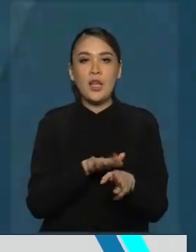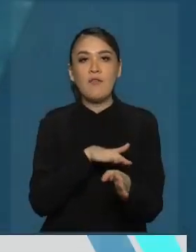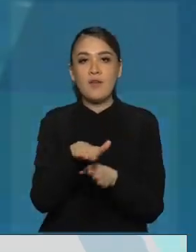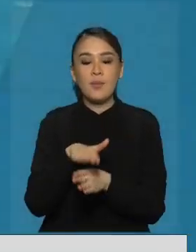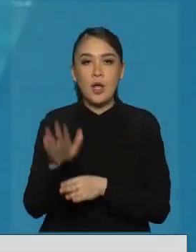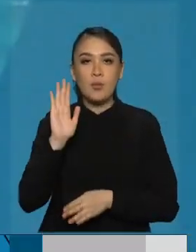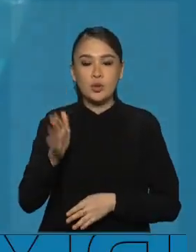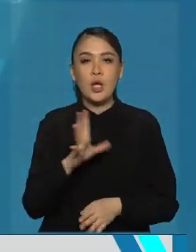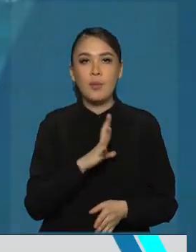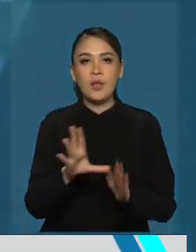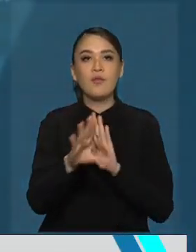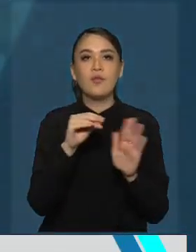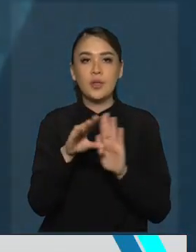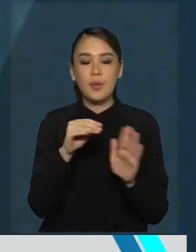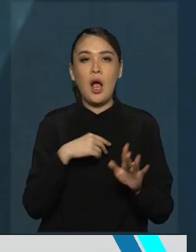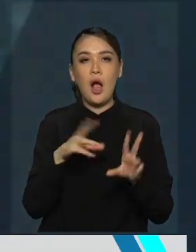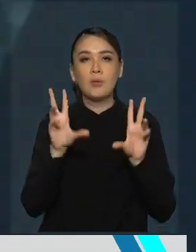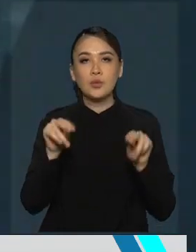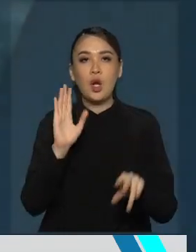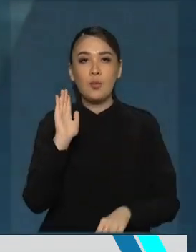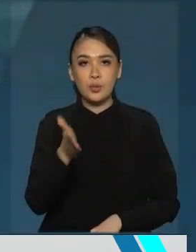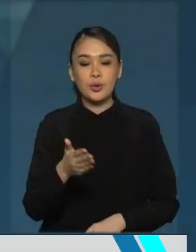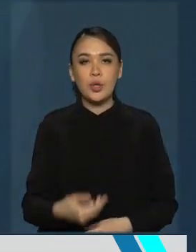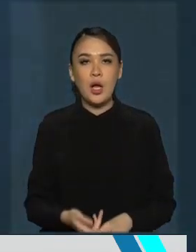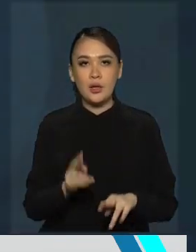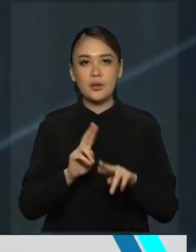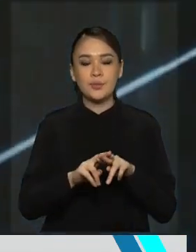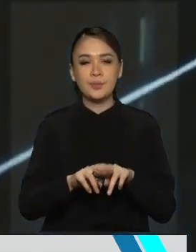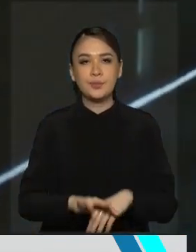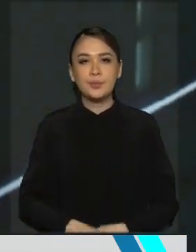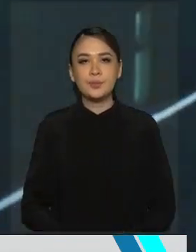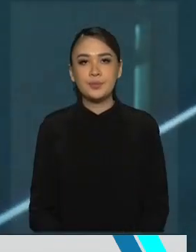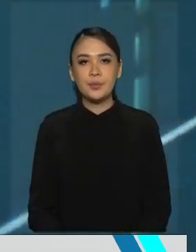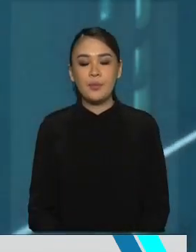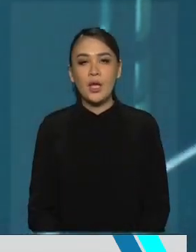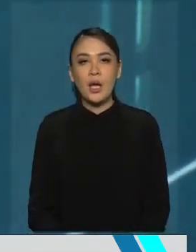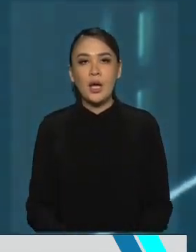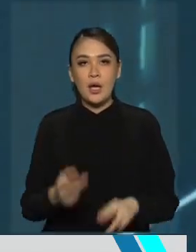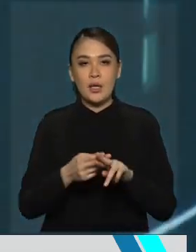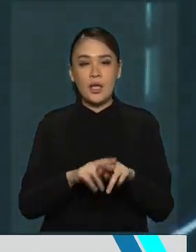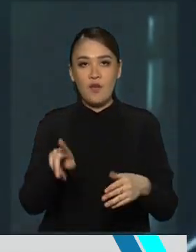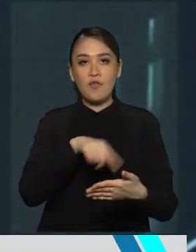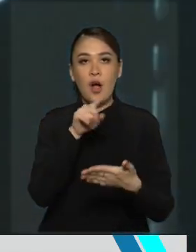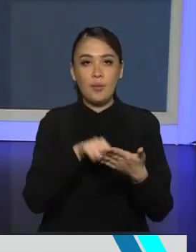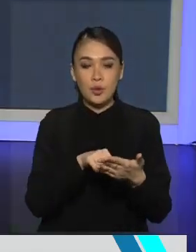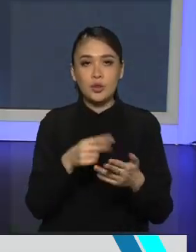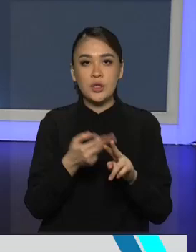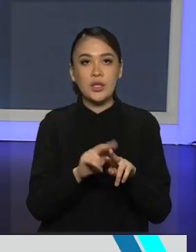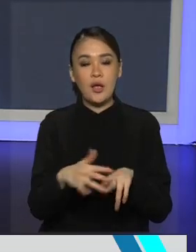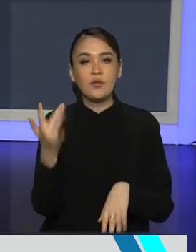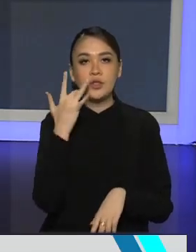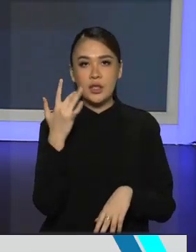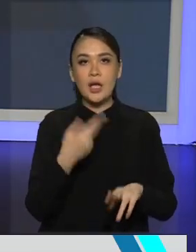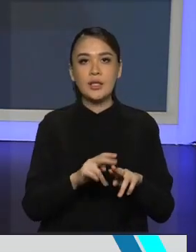своих предвыборных обещаний. Казалось бы, мы не должны удивляться. И тем не менее этот вопрос звучит, поэтому